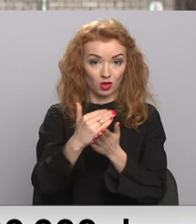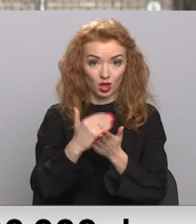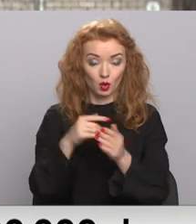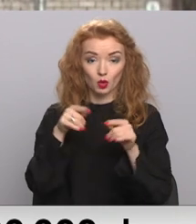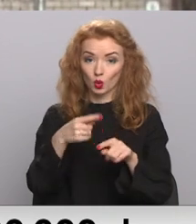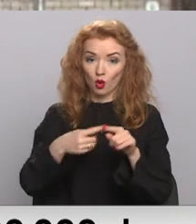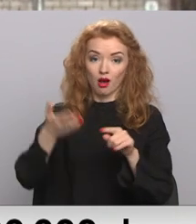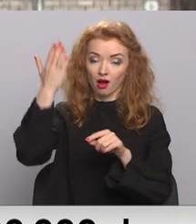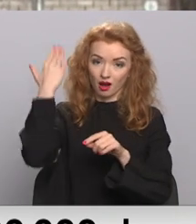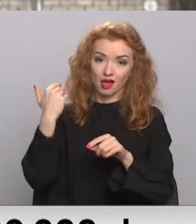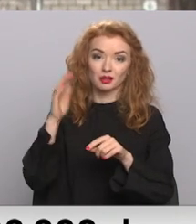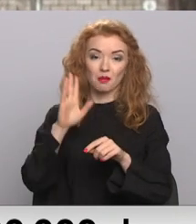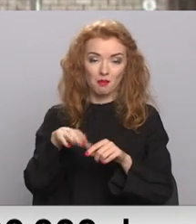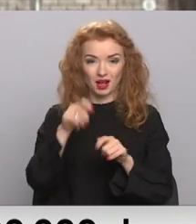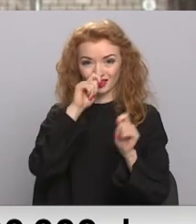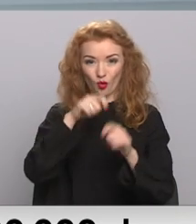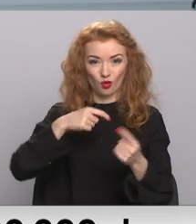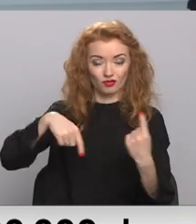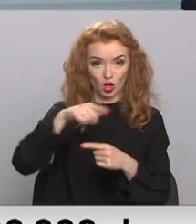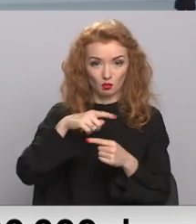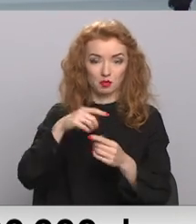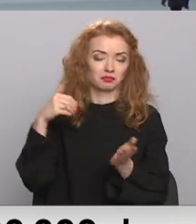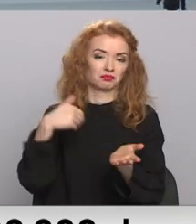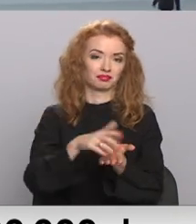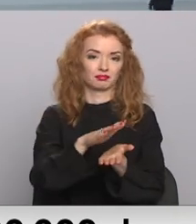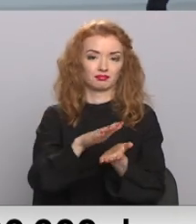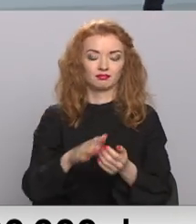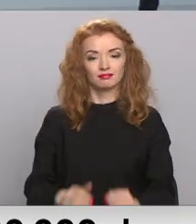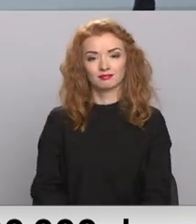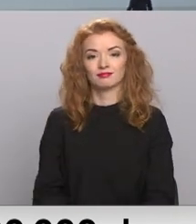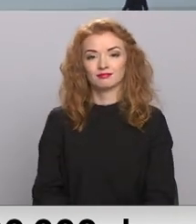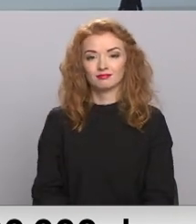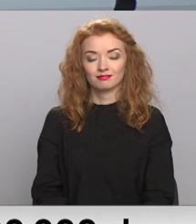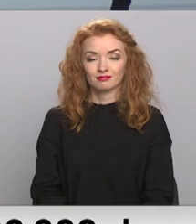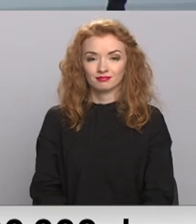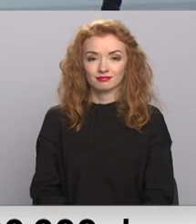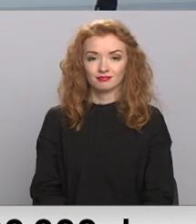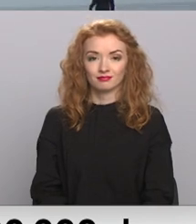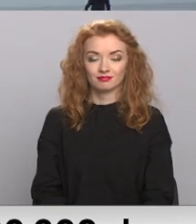tiesa pieteikumu par it kā nodarītajiem zaudējumiem noraidījusi Sandra Leitāne, Andris Pāns, RTV.